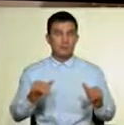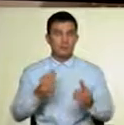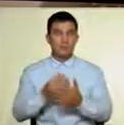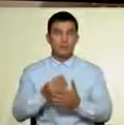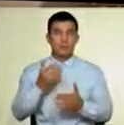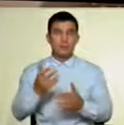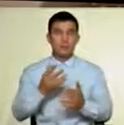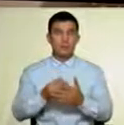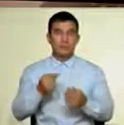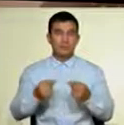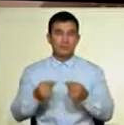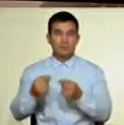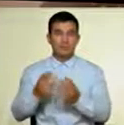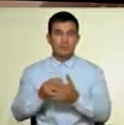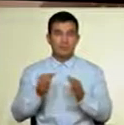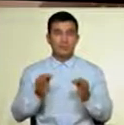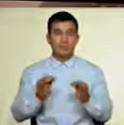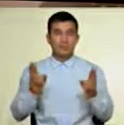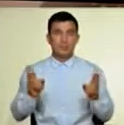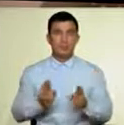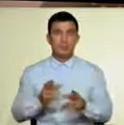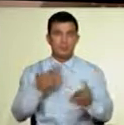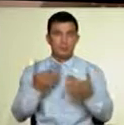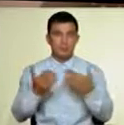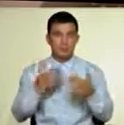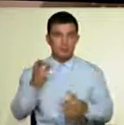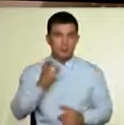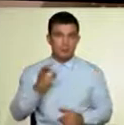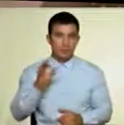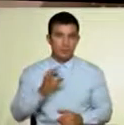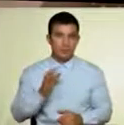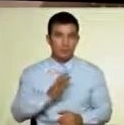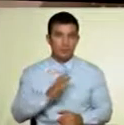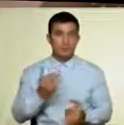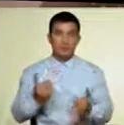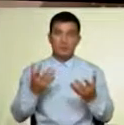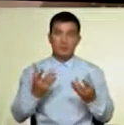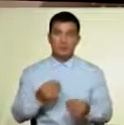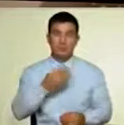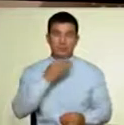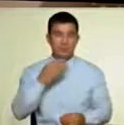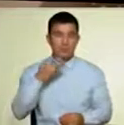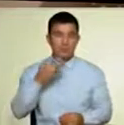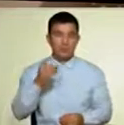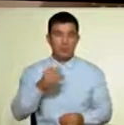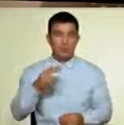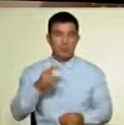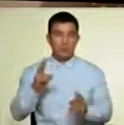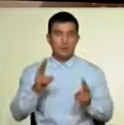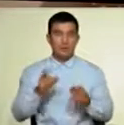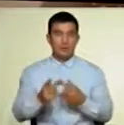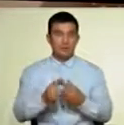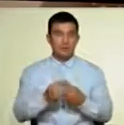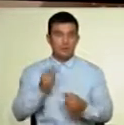uning standart shakli mavzulari yuzasidan gaplashgan edik. Demak, bugun ko'p hadlar mavzusini